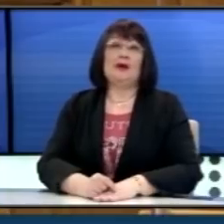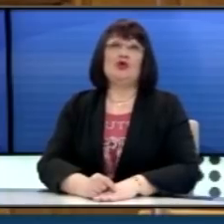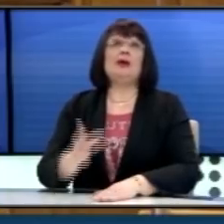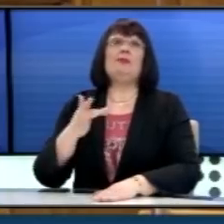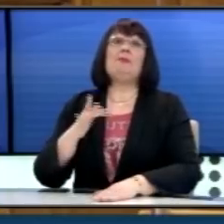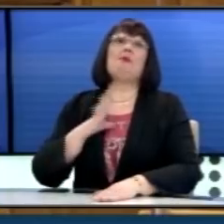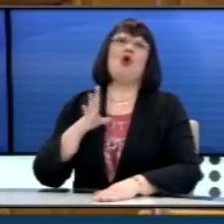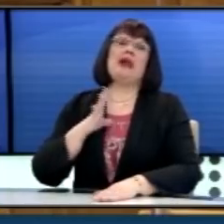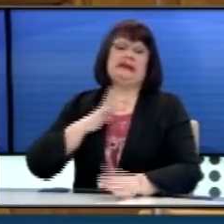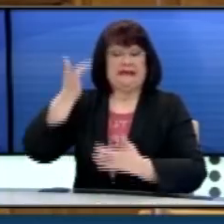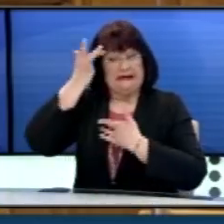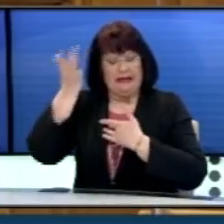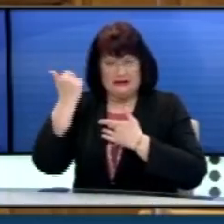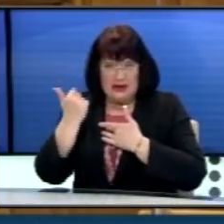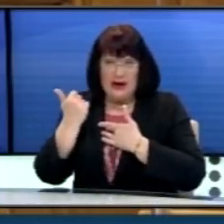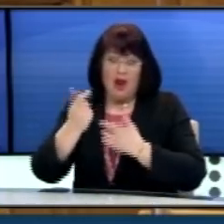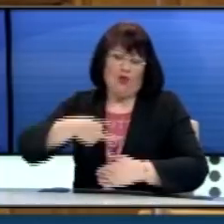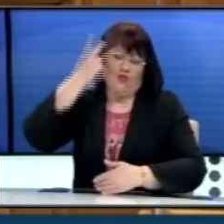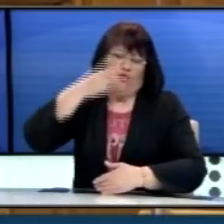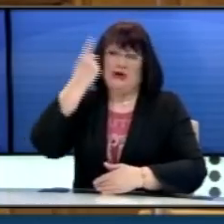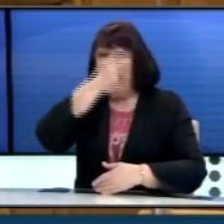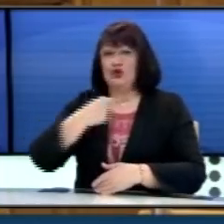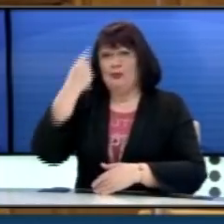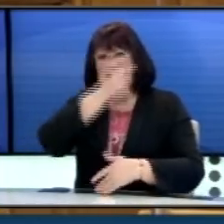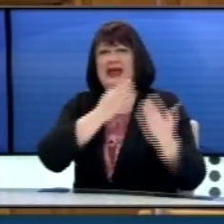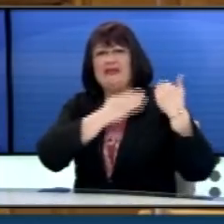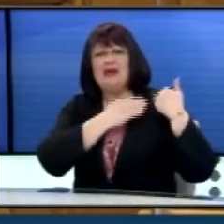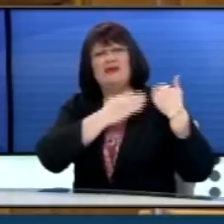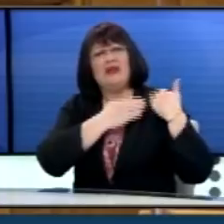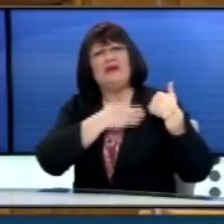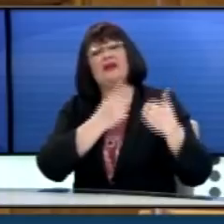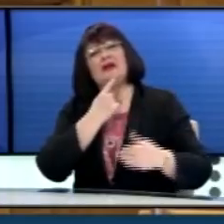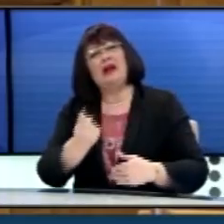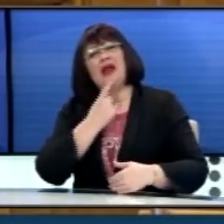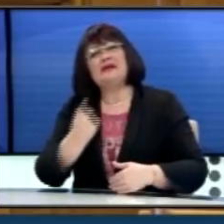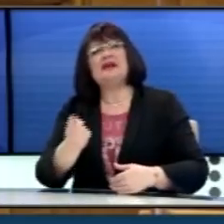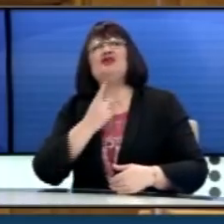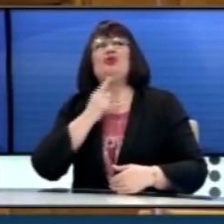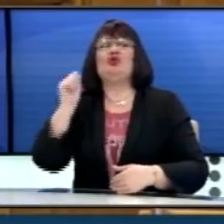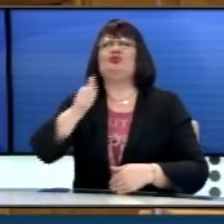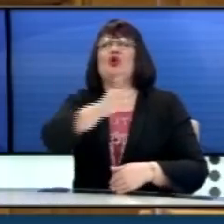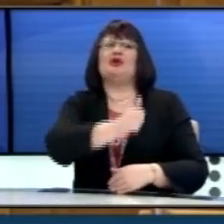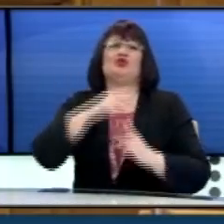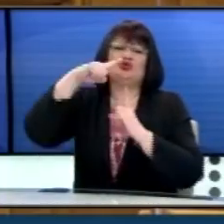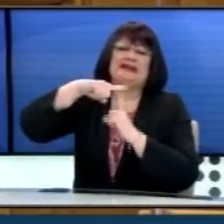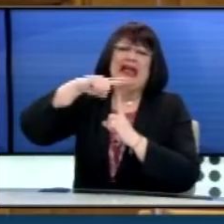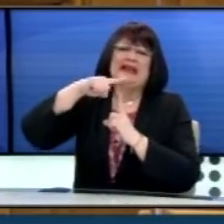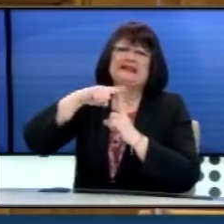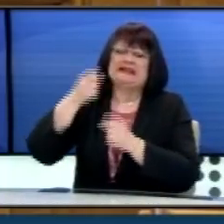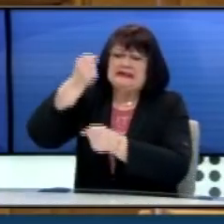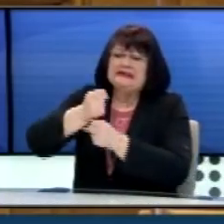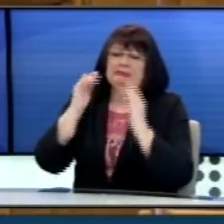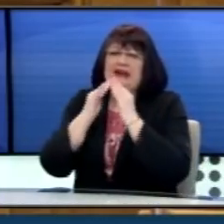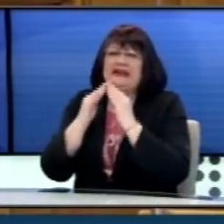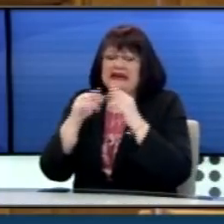ασυνείδητους πολίτες, αποθεώσατε την ατομική ευθύνη όπως κάνατε και τώρα με τα self-test. Αντί να στελεχώσετε